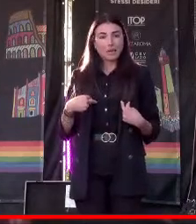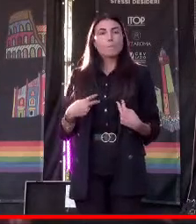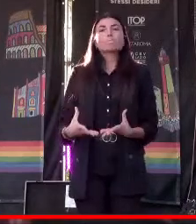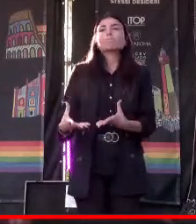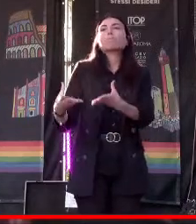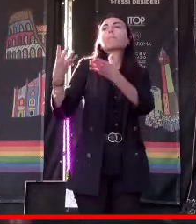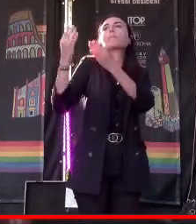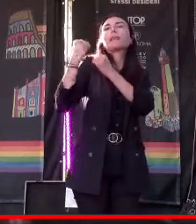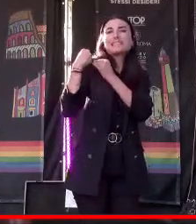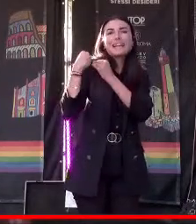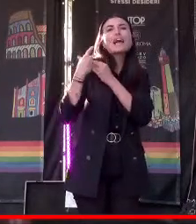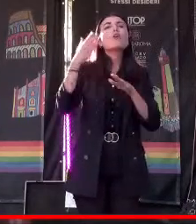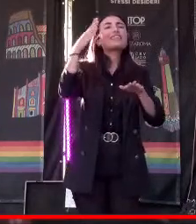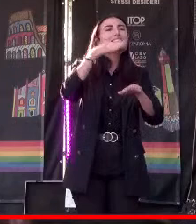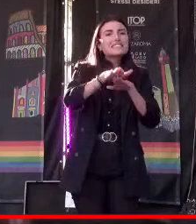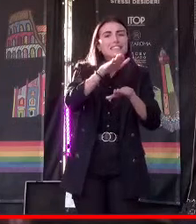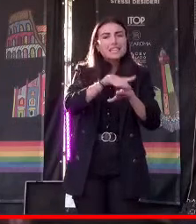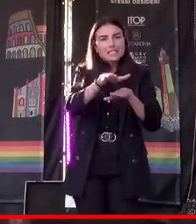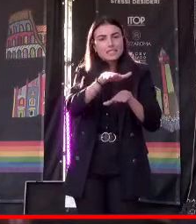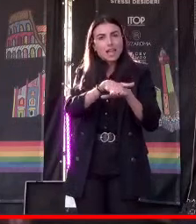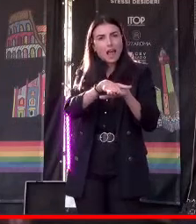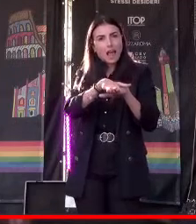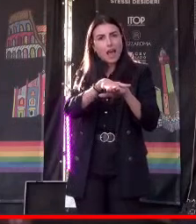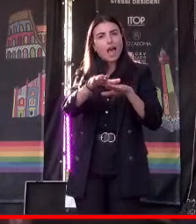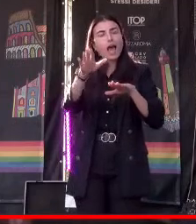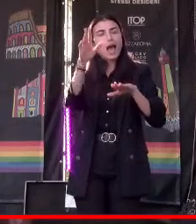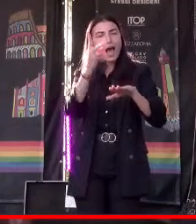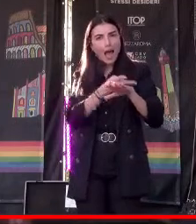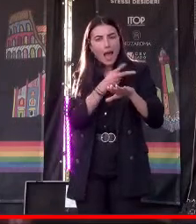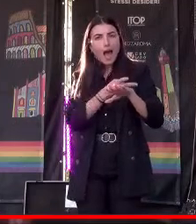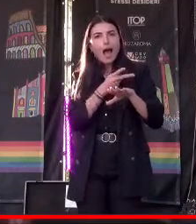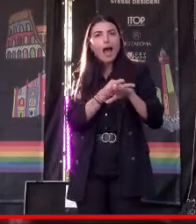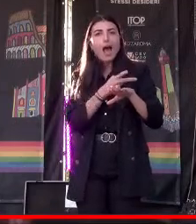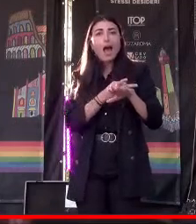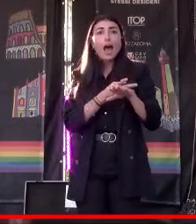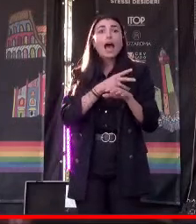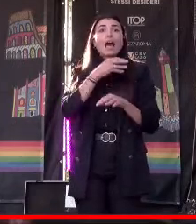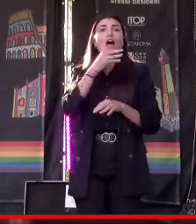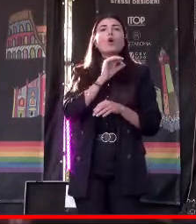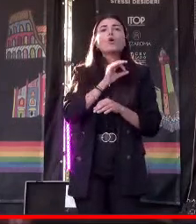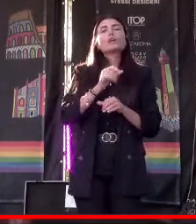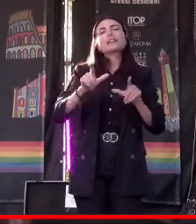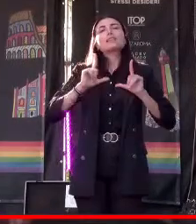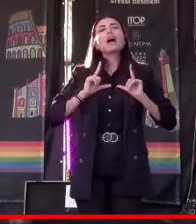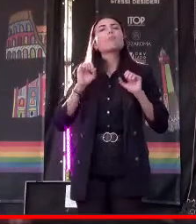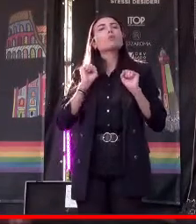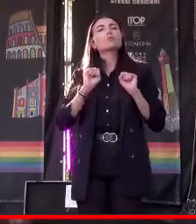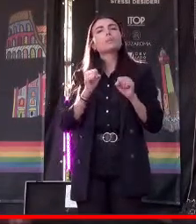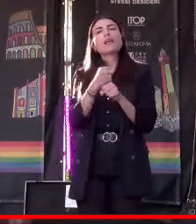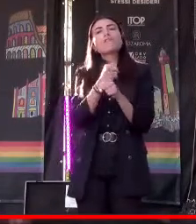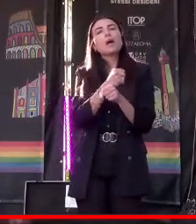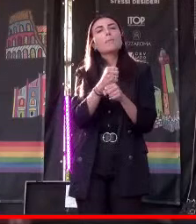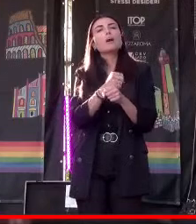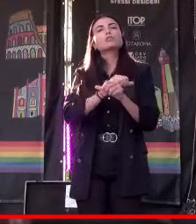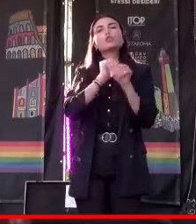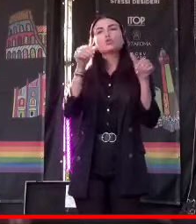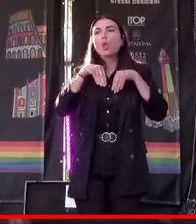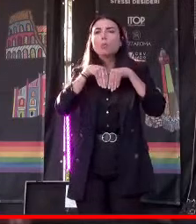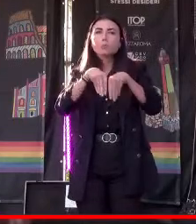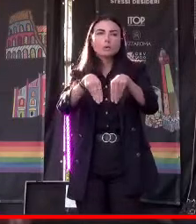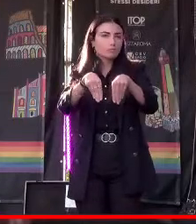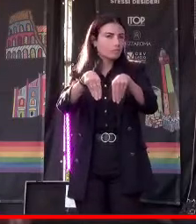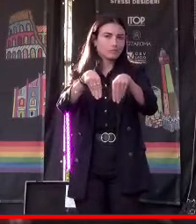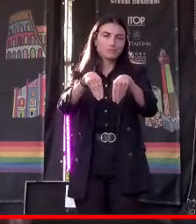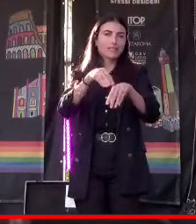carico assistenziale, o una città che permette di entrare solo in farmacia perché tanto sei disabile e quindi probabilmente non c'è